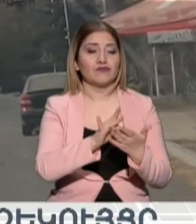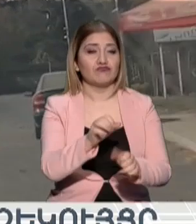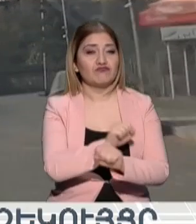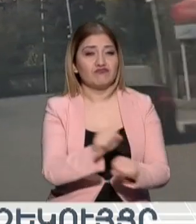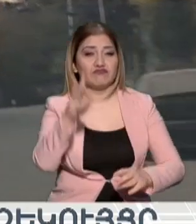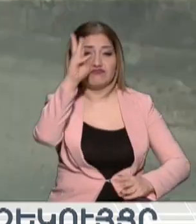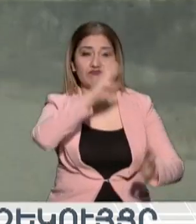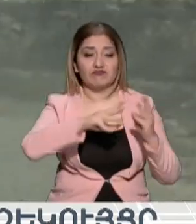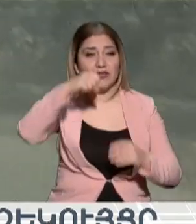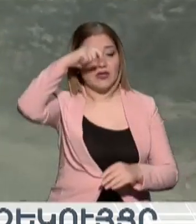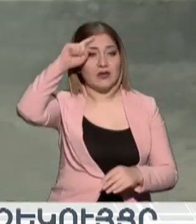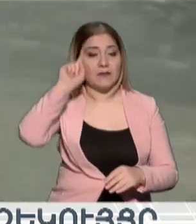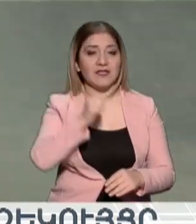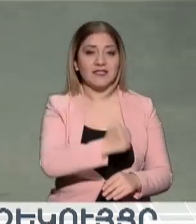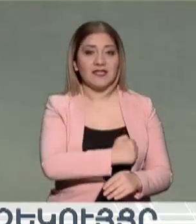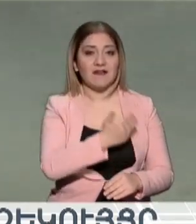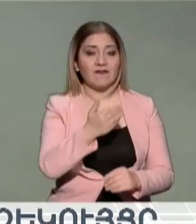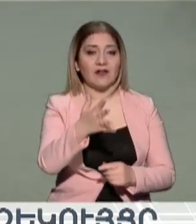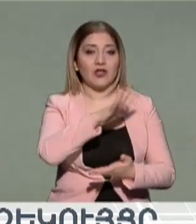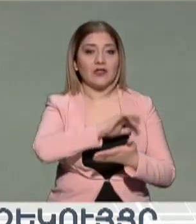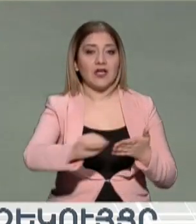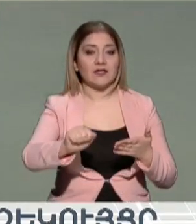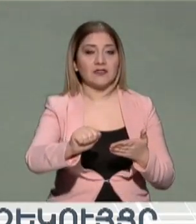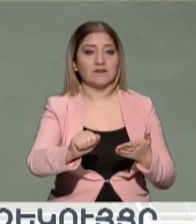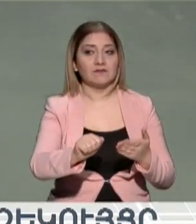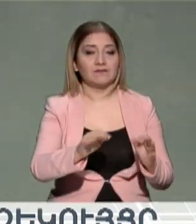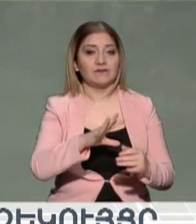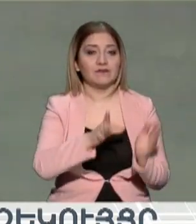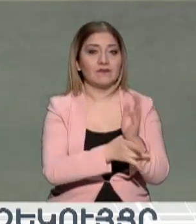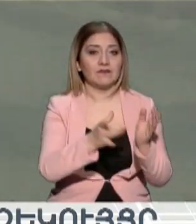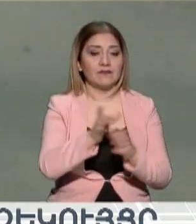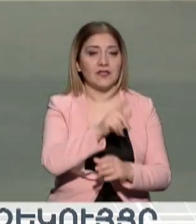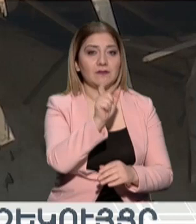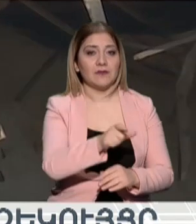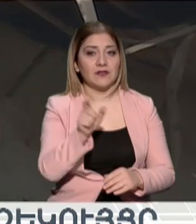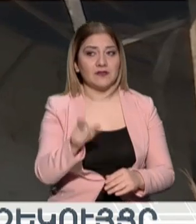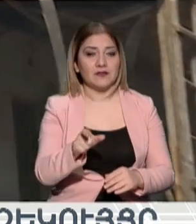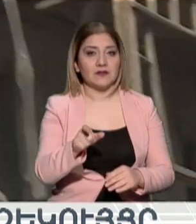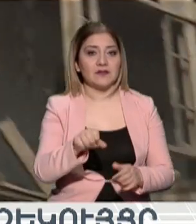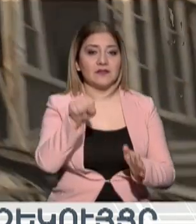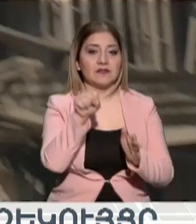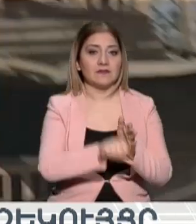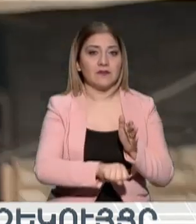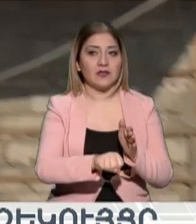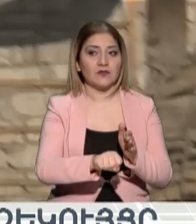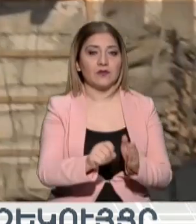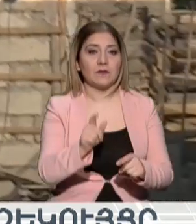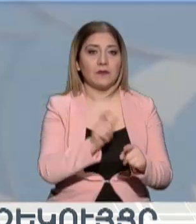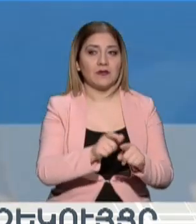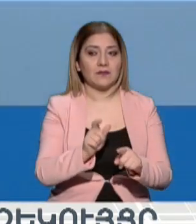հարվածների հետևանքով և ադրբեջանի զինված ուժերի վերահսկողության տակ հայտնաբերված գերեվարված քաղաքացիական անձանց սպանության